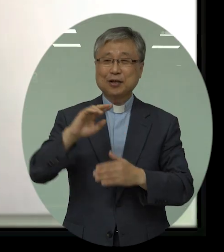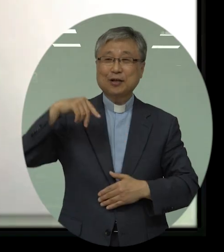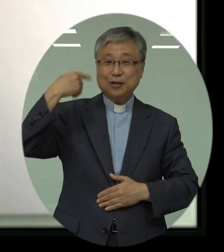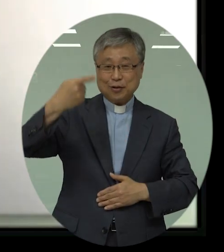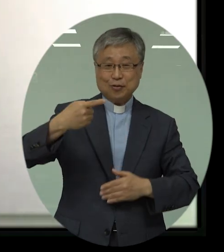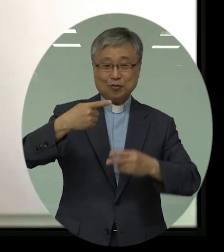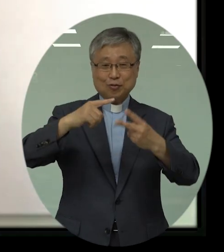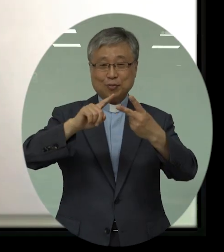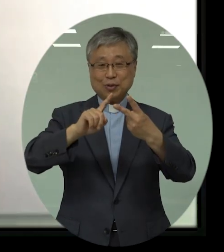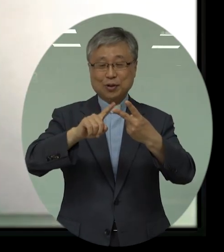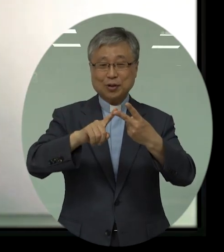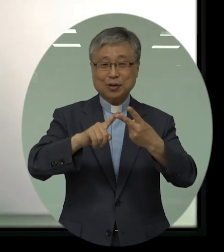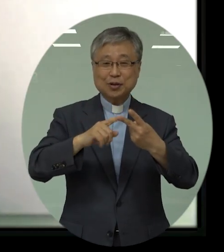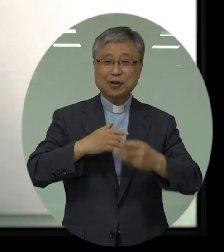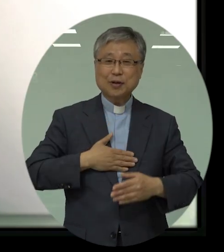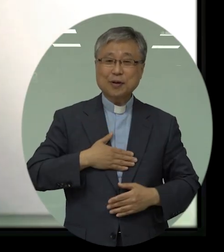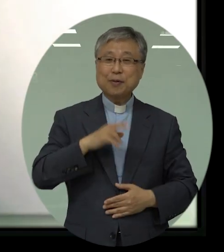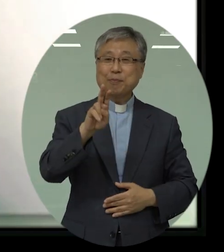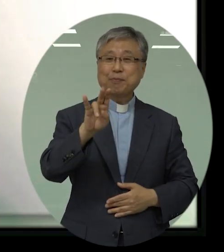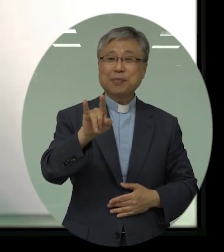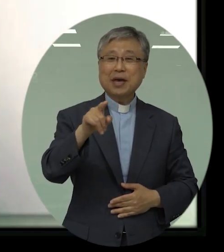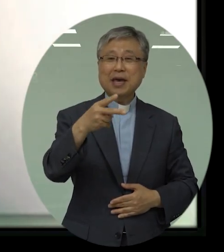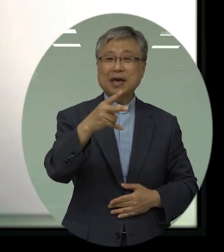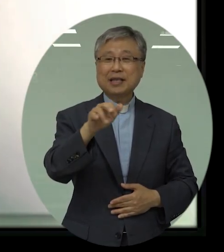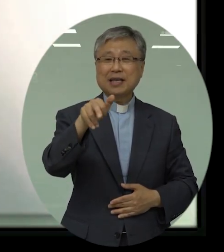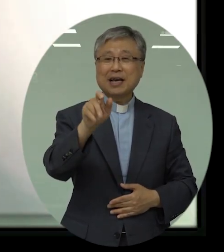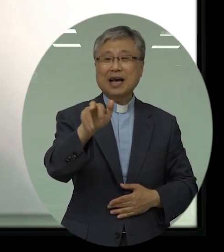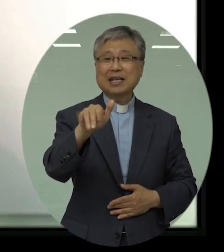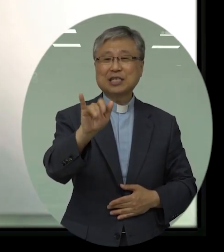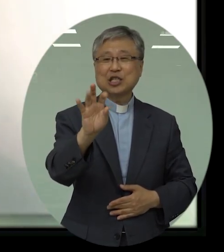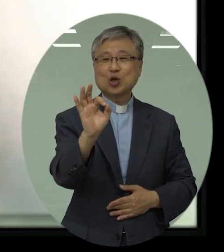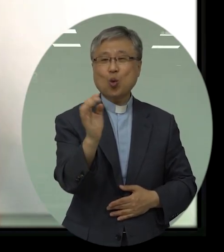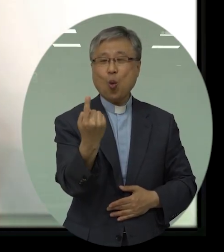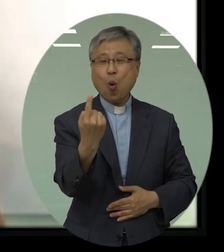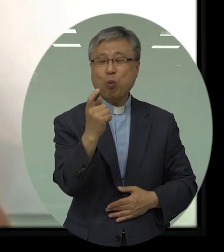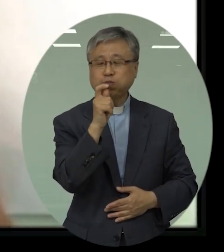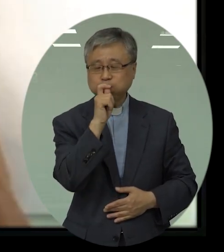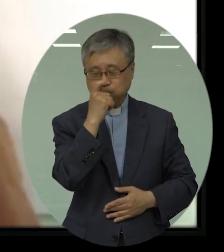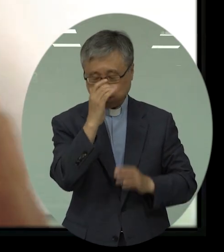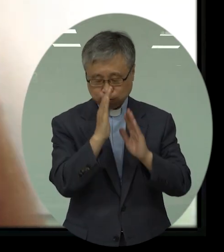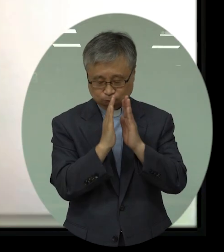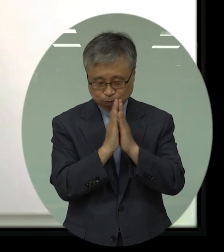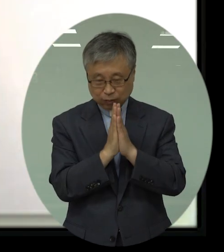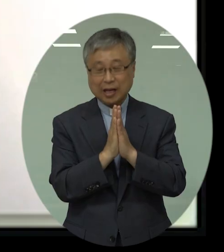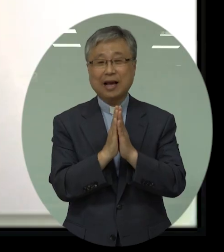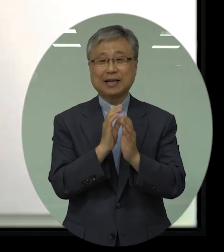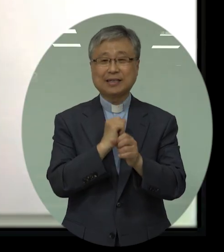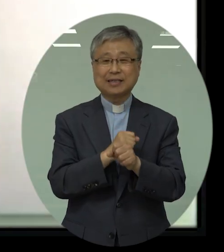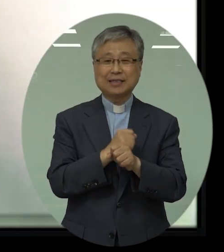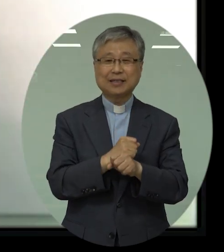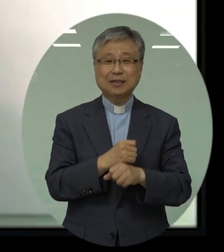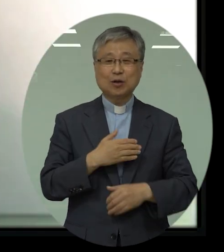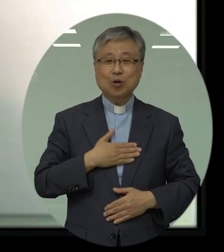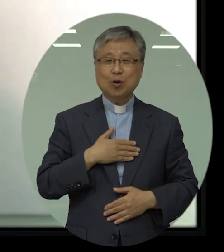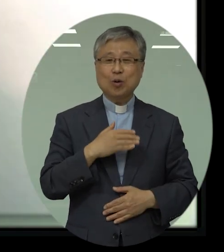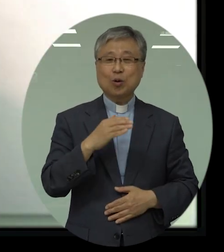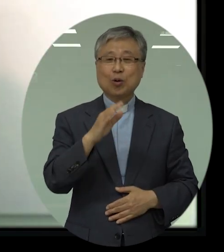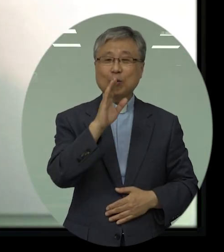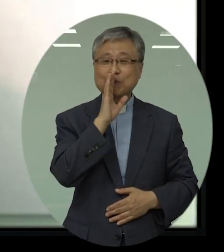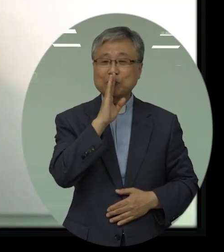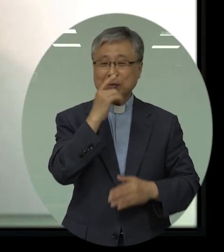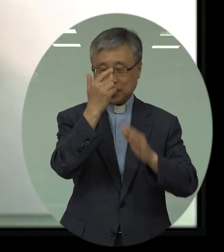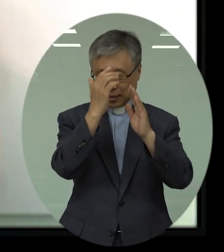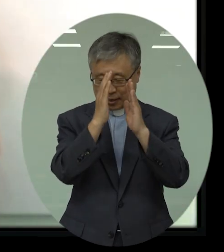번째 중요한 단어가 메디타치오, 이게 묵상하기예요. 쉽게 말하면 묵상하기. 오라치오, 이건